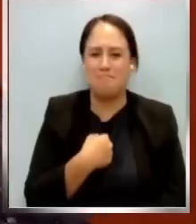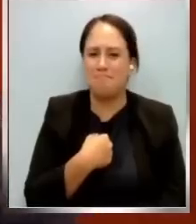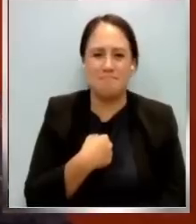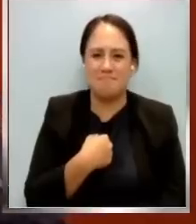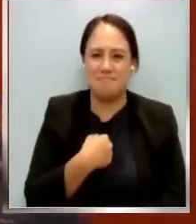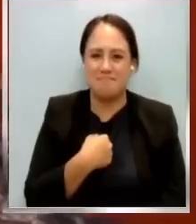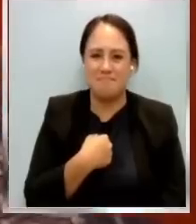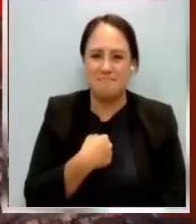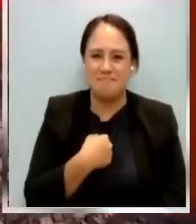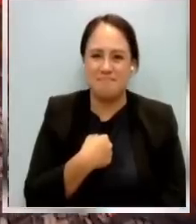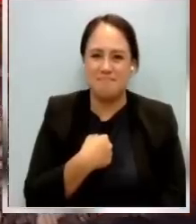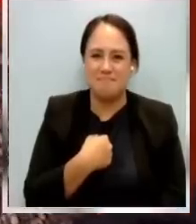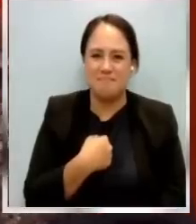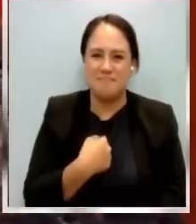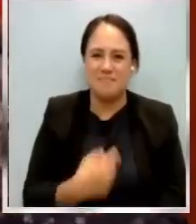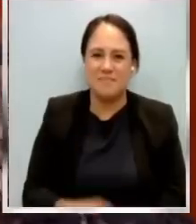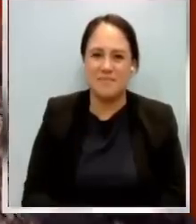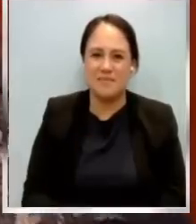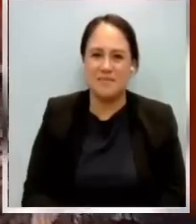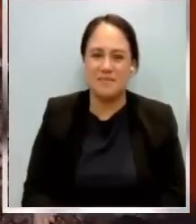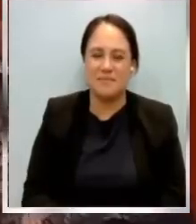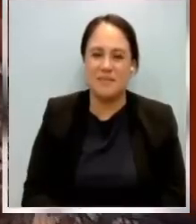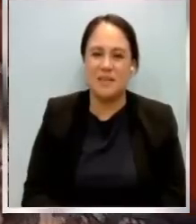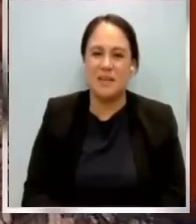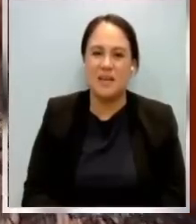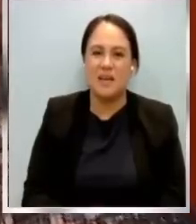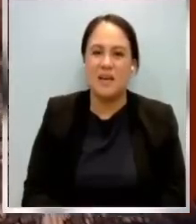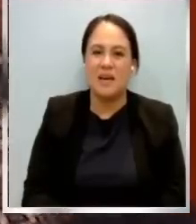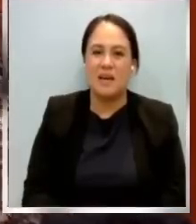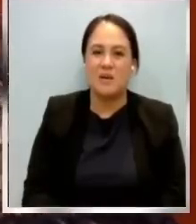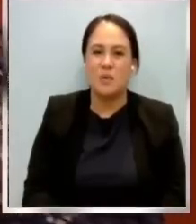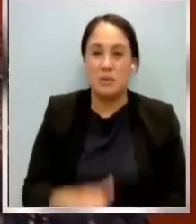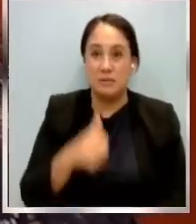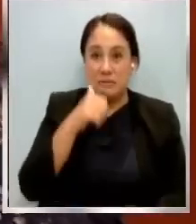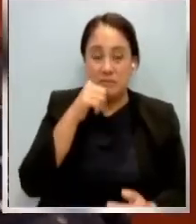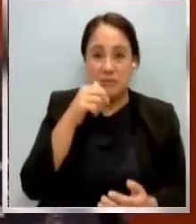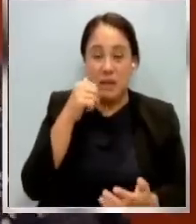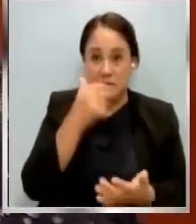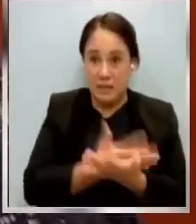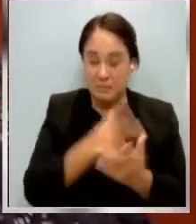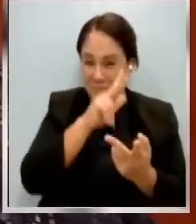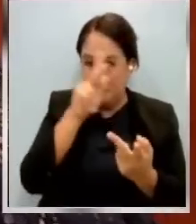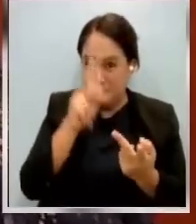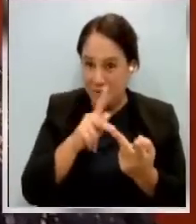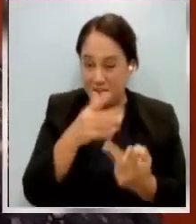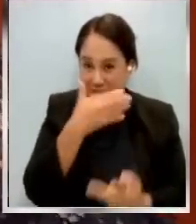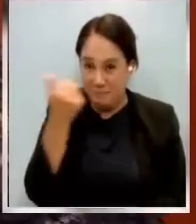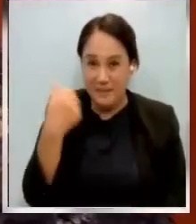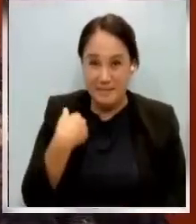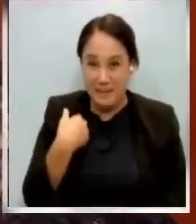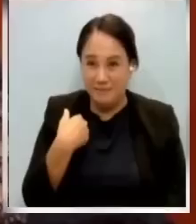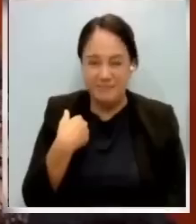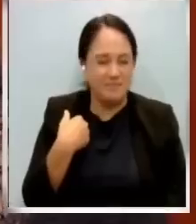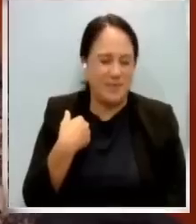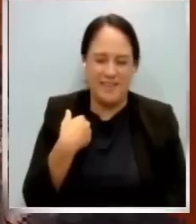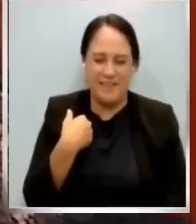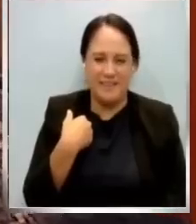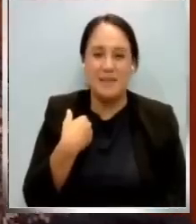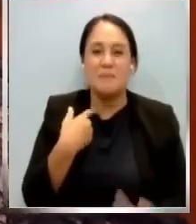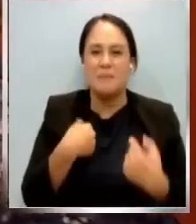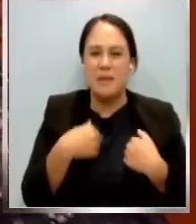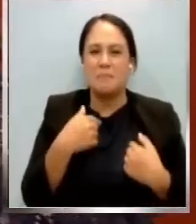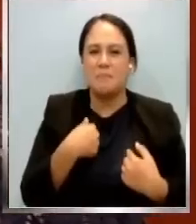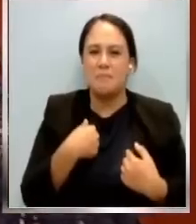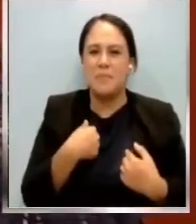I think wala naman. Diba? Wala namang anak na perfect at the best. But I know I have to spend more time with